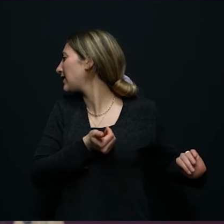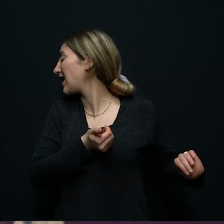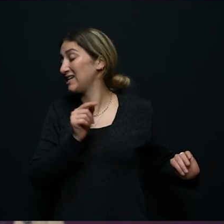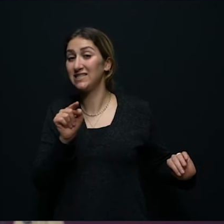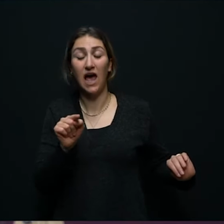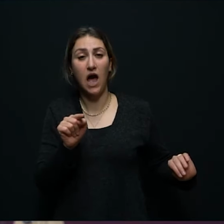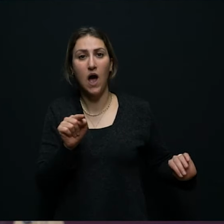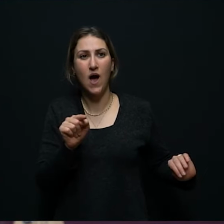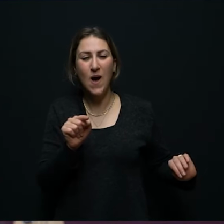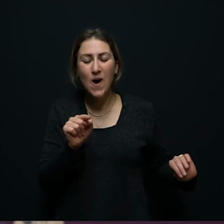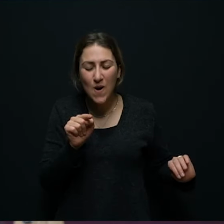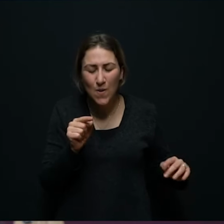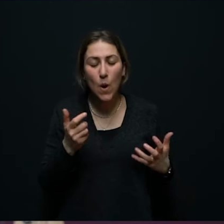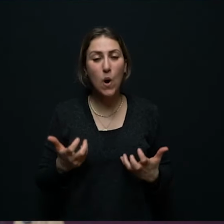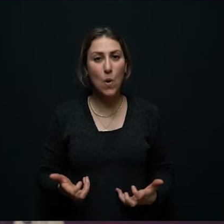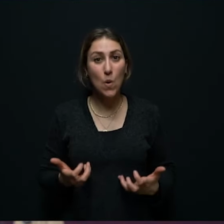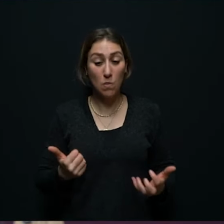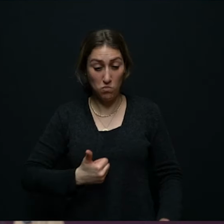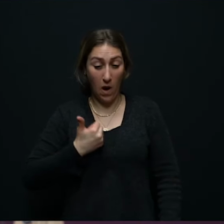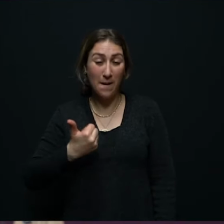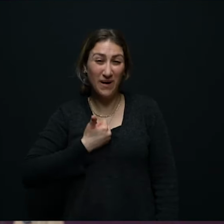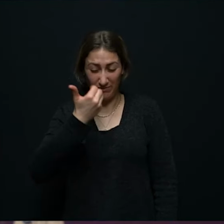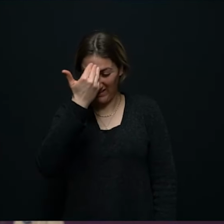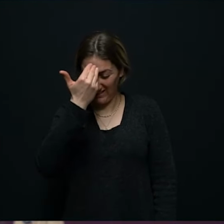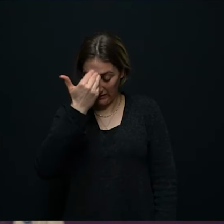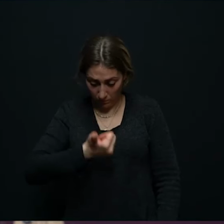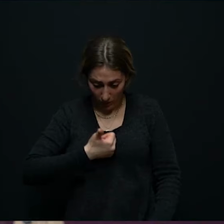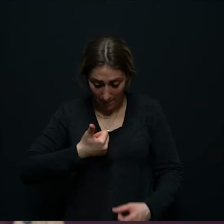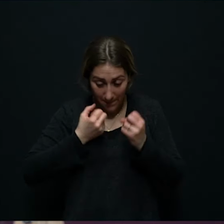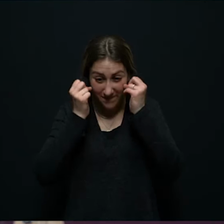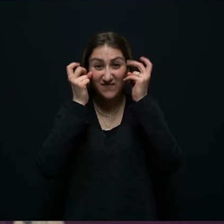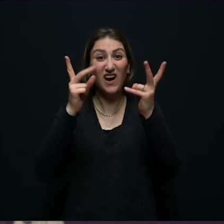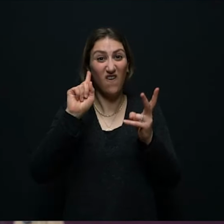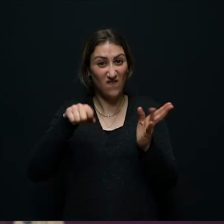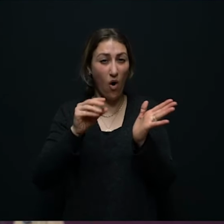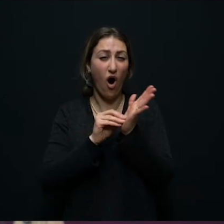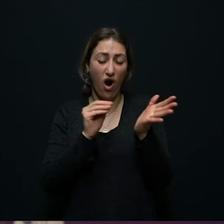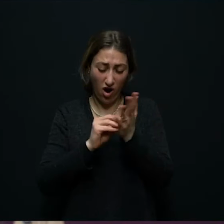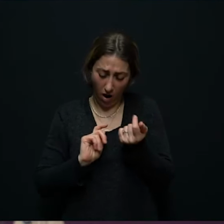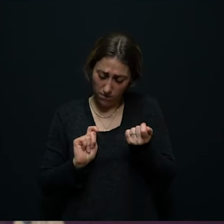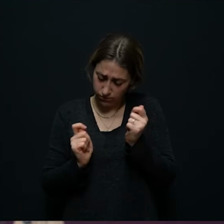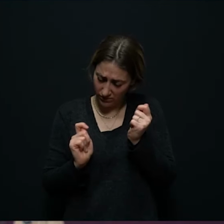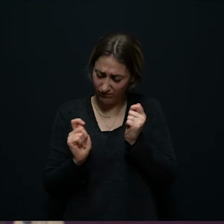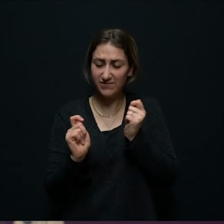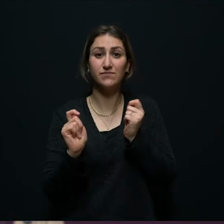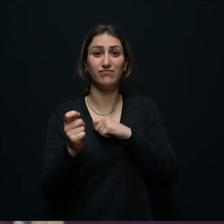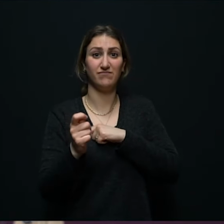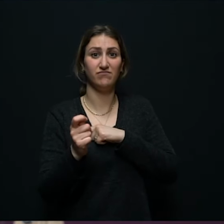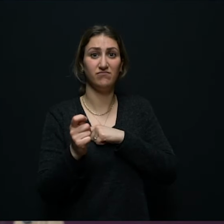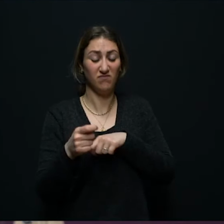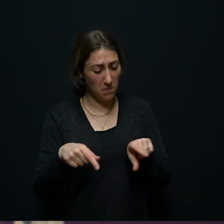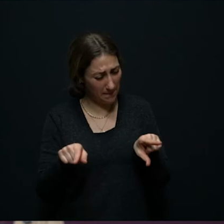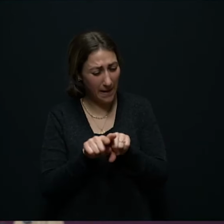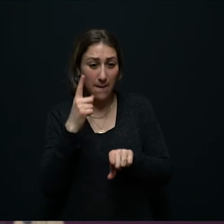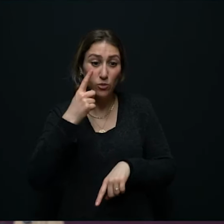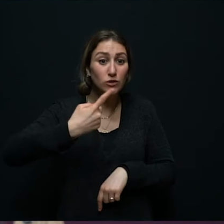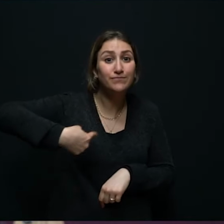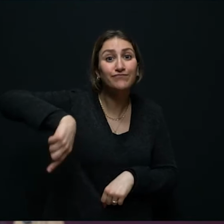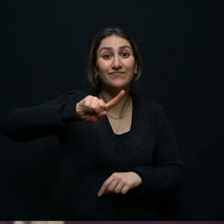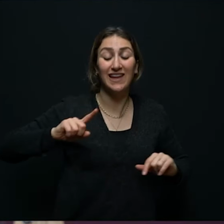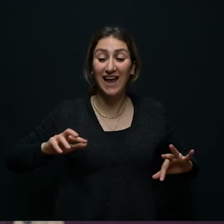afin de travail à faire dans l'église connect un fameux travaille encore à faire dans le coeur de chacun d'entre nous